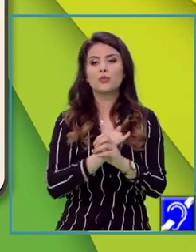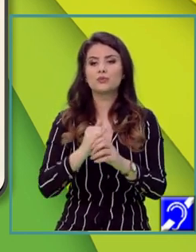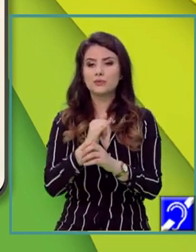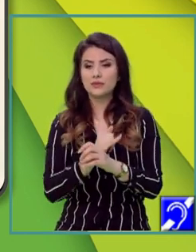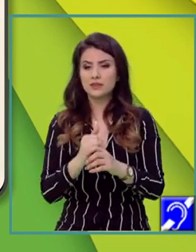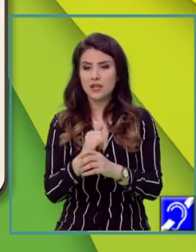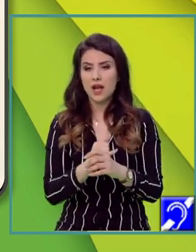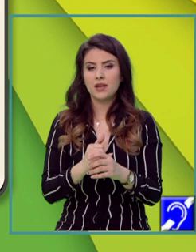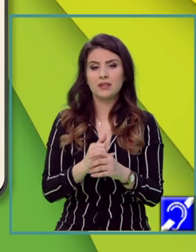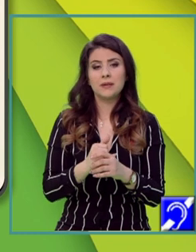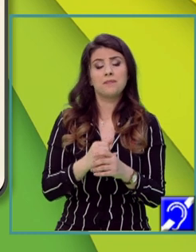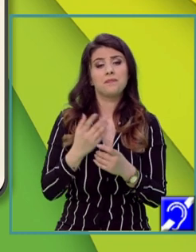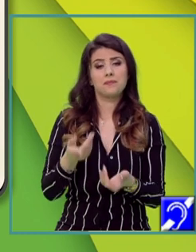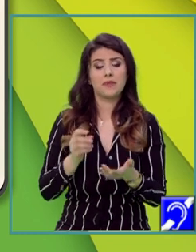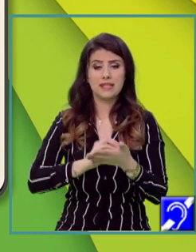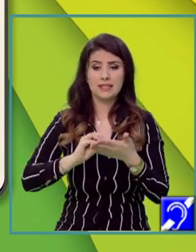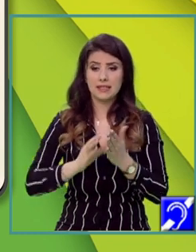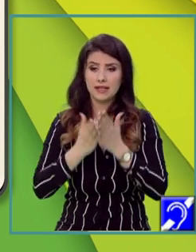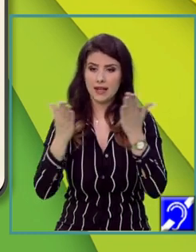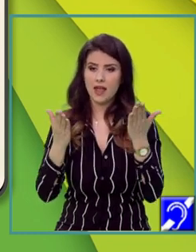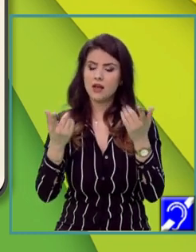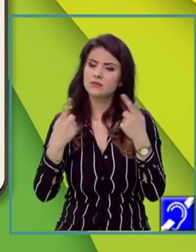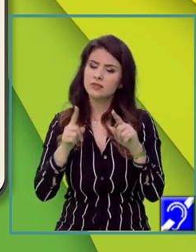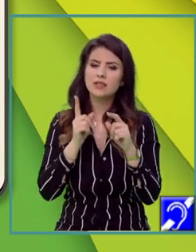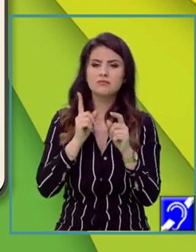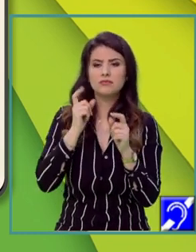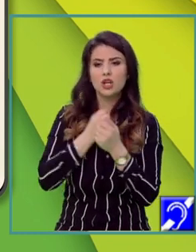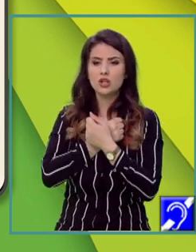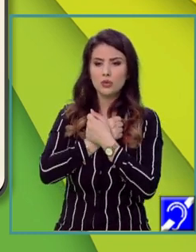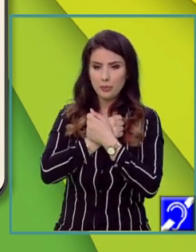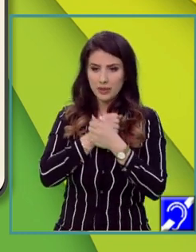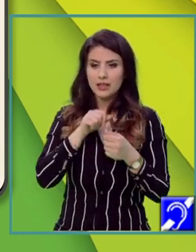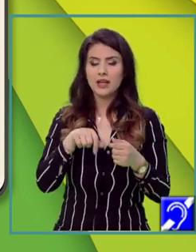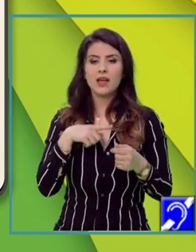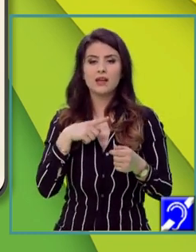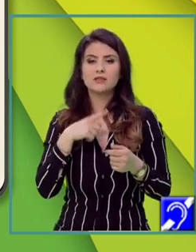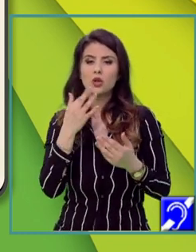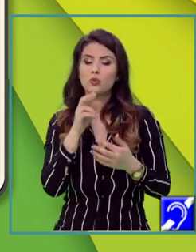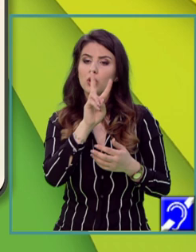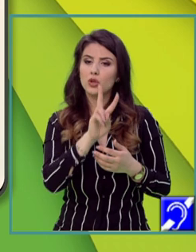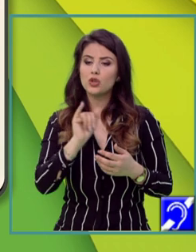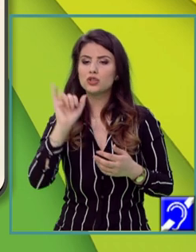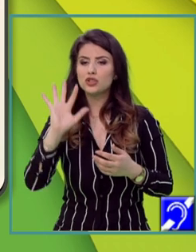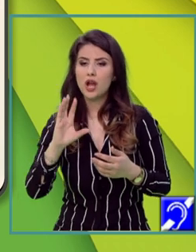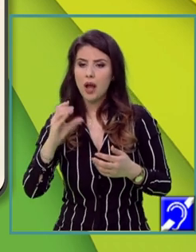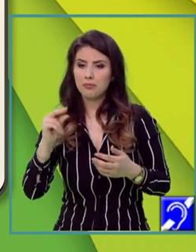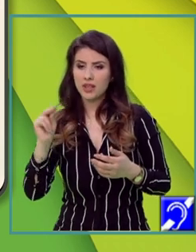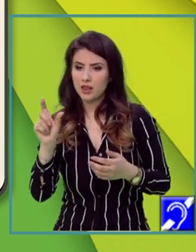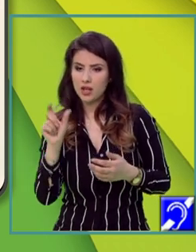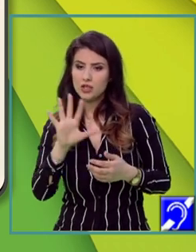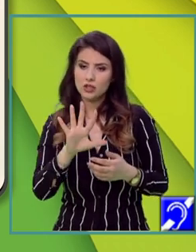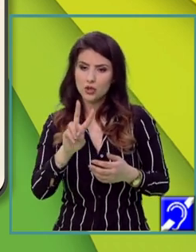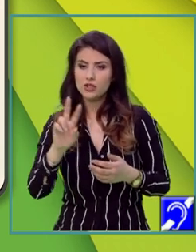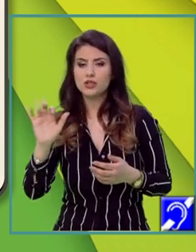firului epic romanul erotic este concentrat în capitolele 2 5 și reprezintă o analiză să